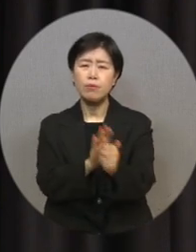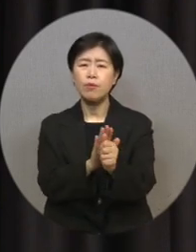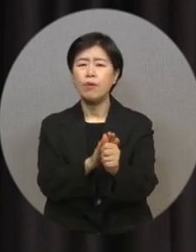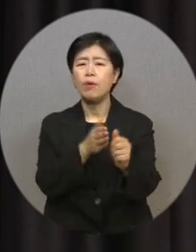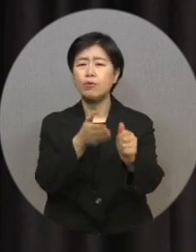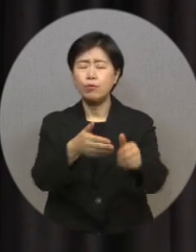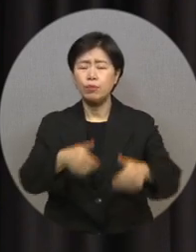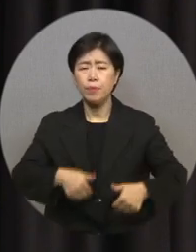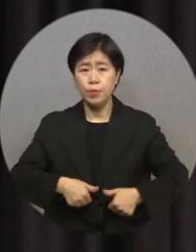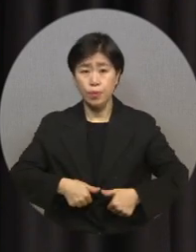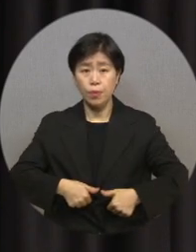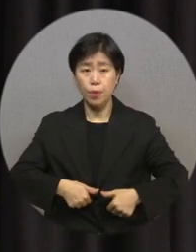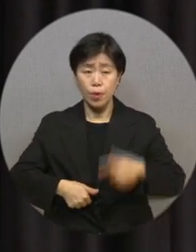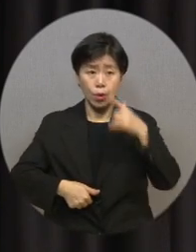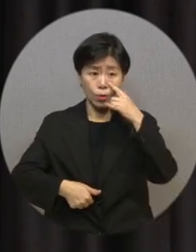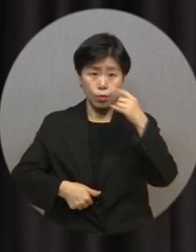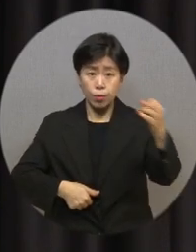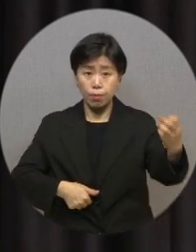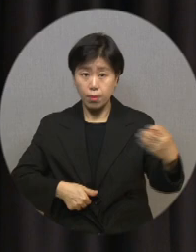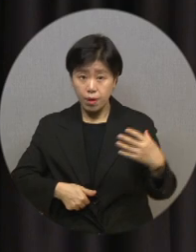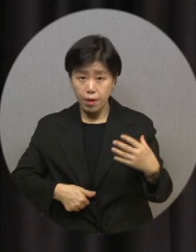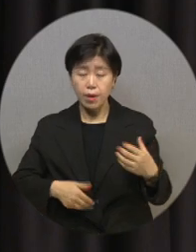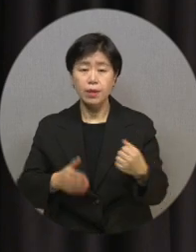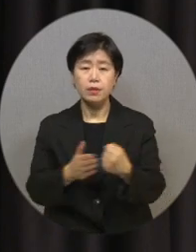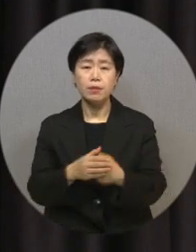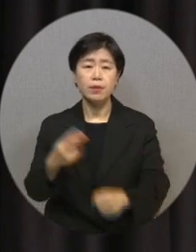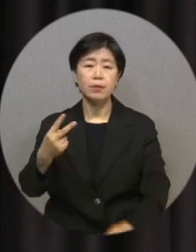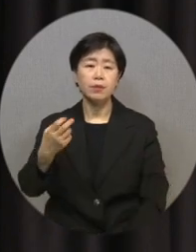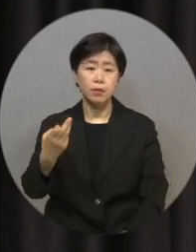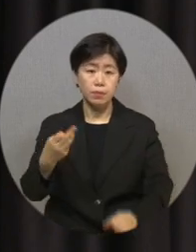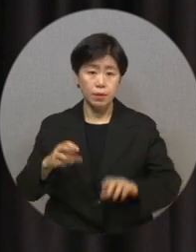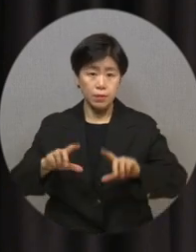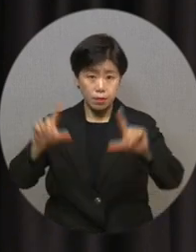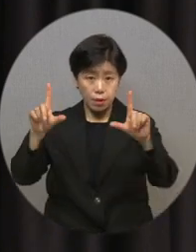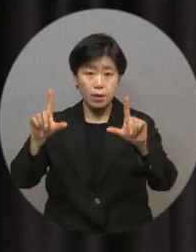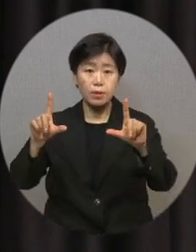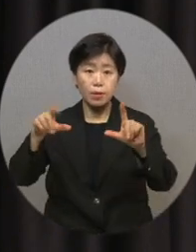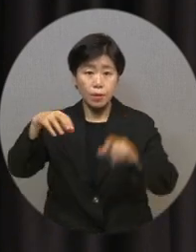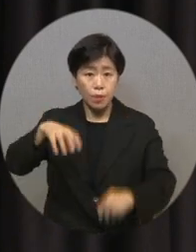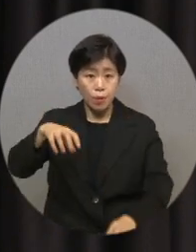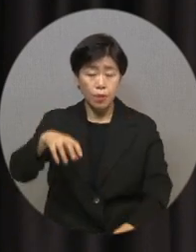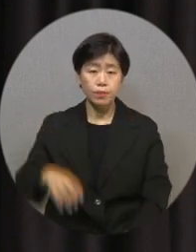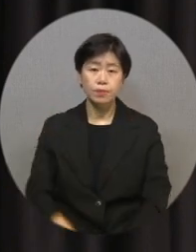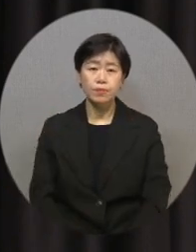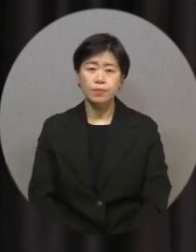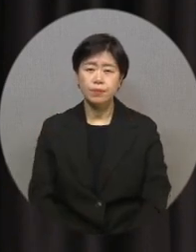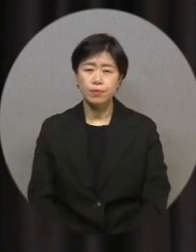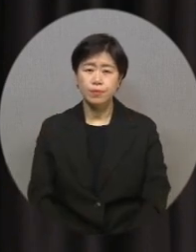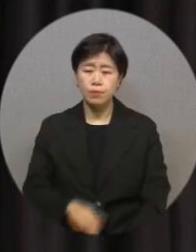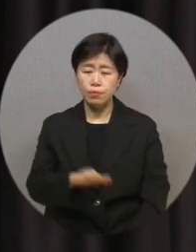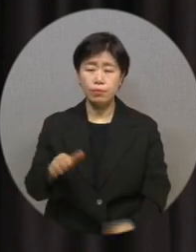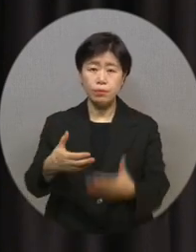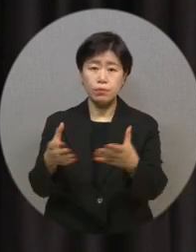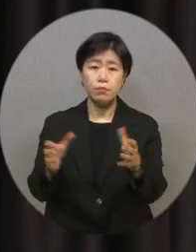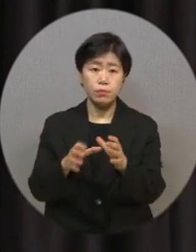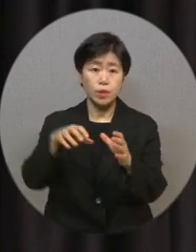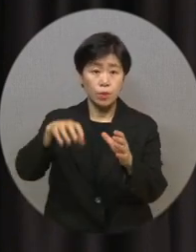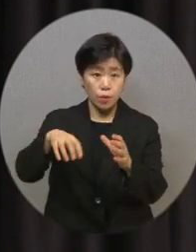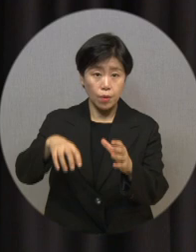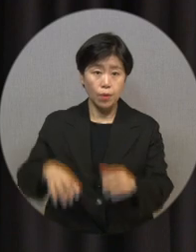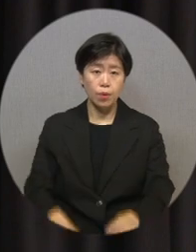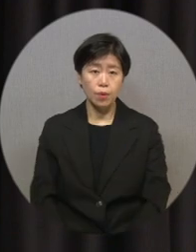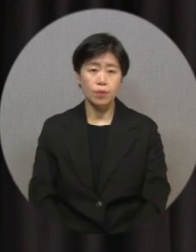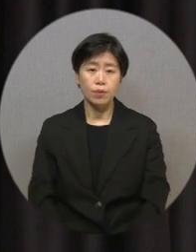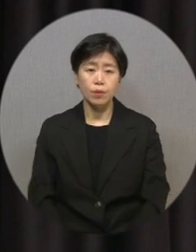얘기해서 2013년도부터 저희가 우리 개발원 내에 중앙 장애아동 발달장애인 지원 센터라는 걸 설립을 해서 운영을 하고